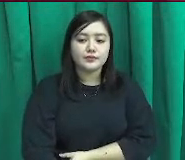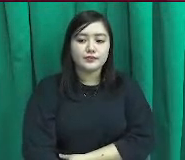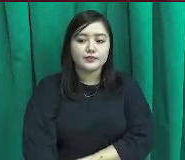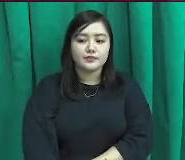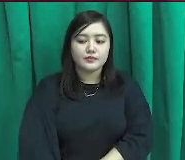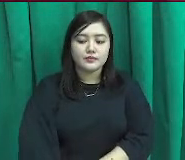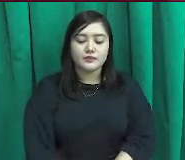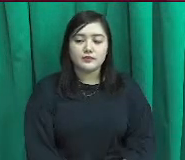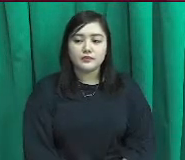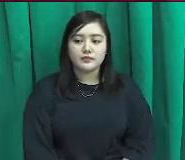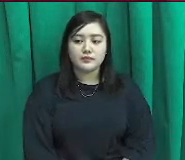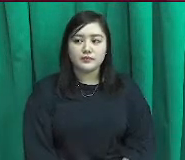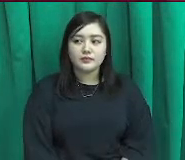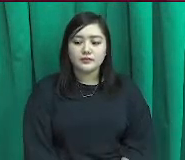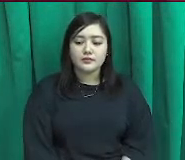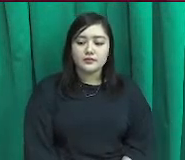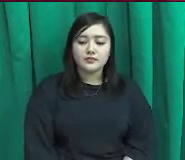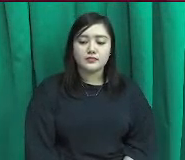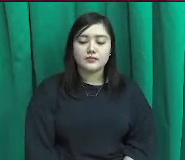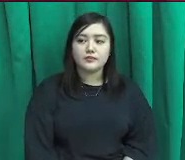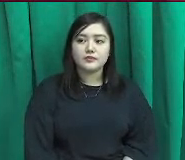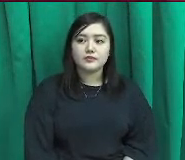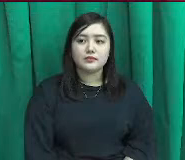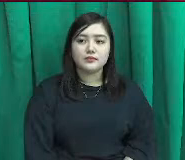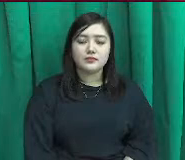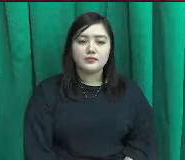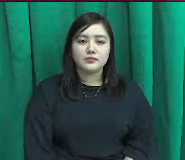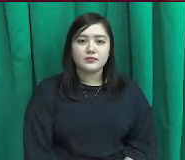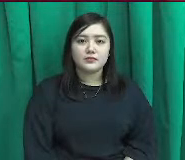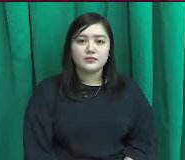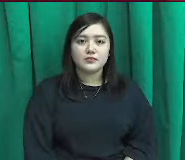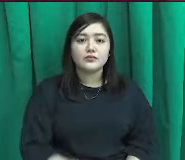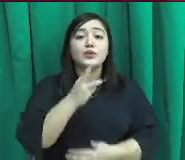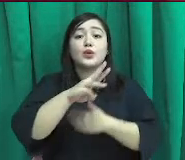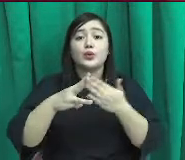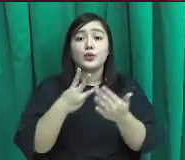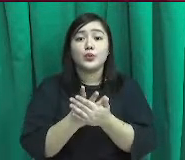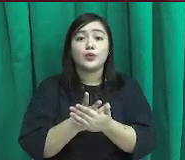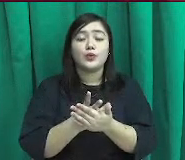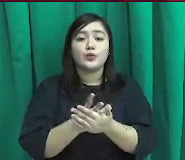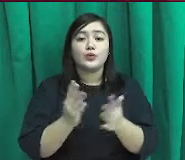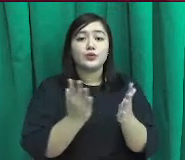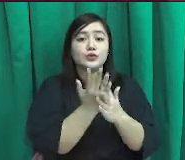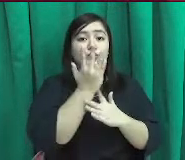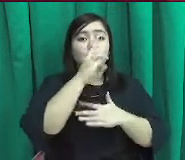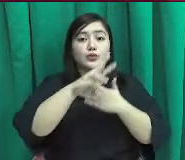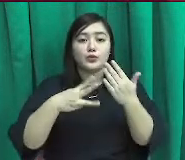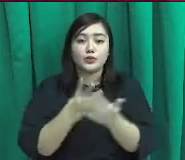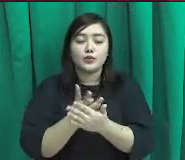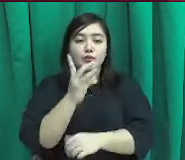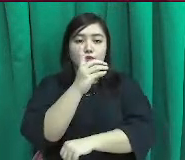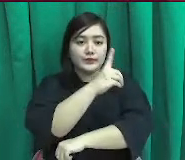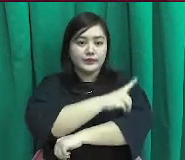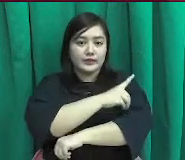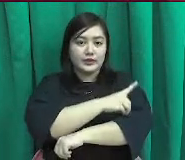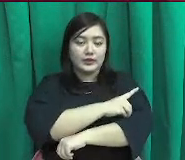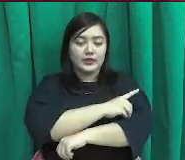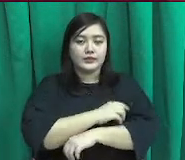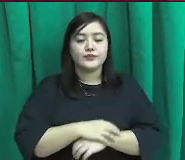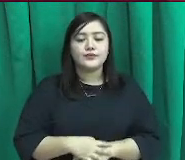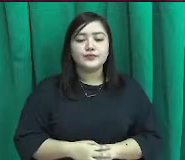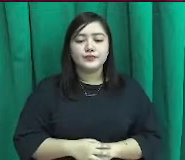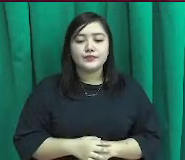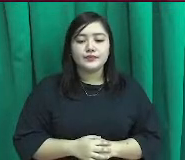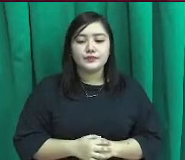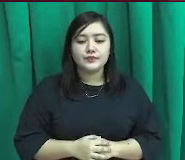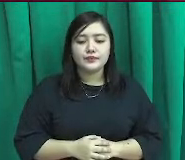And so that all throughout the day, taking the cue from the Word of God itself, sabi ng Bible,